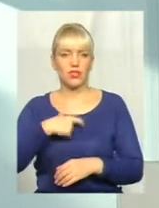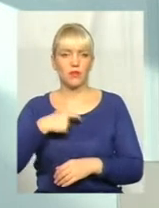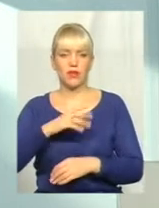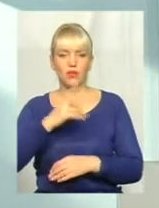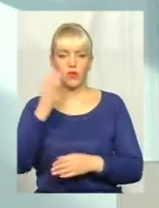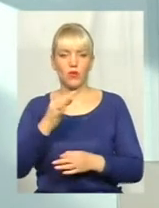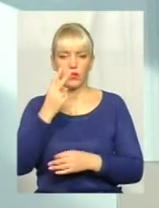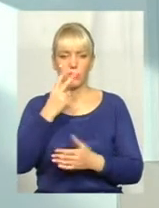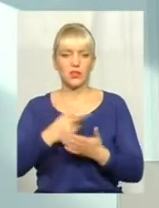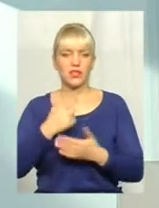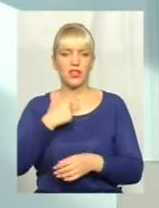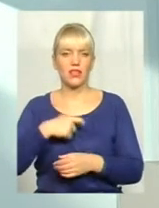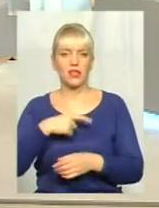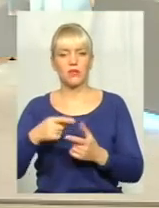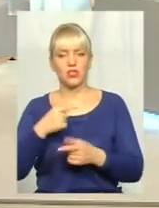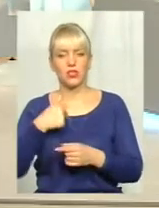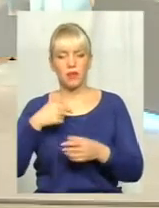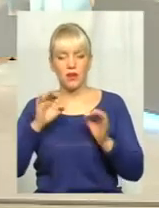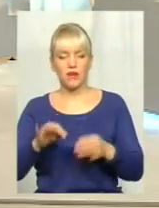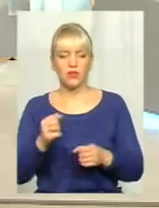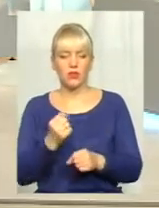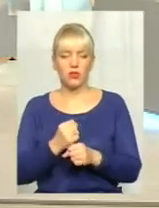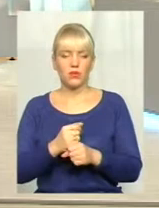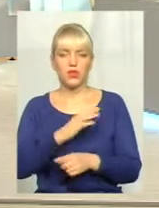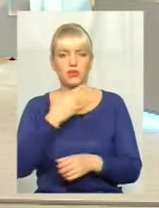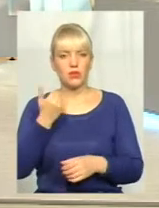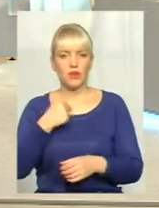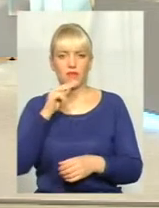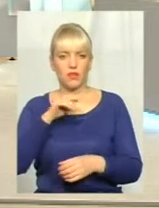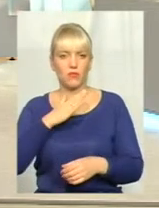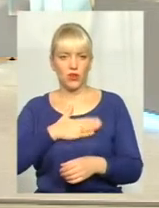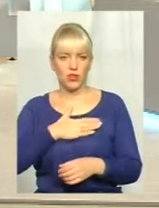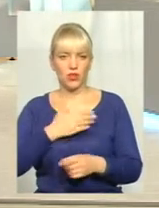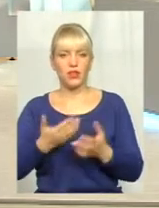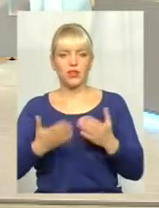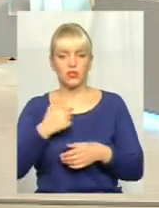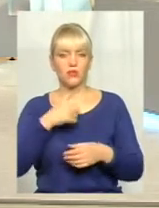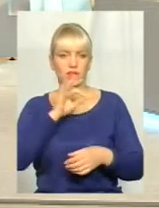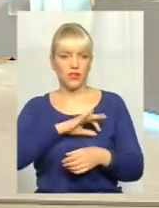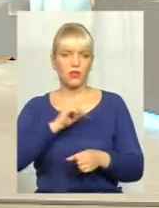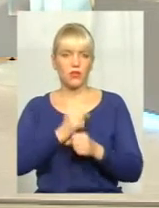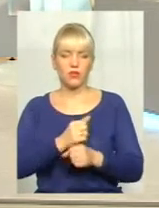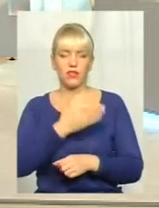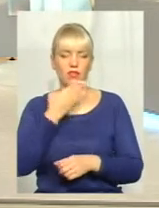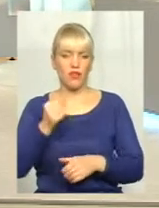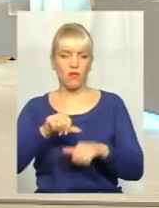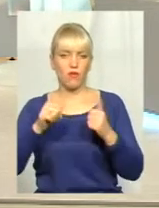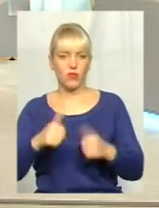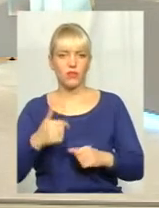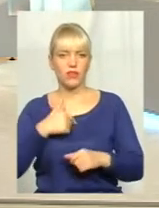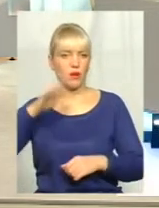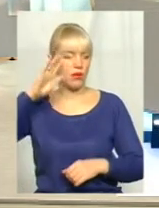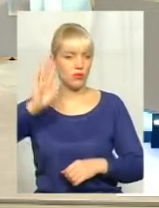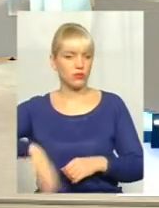на себе. А чи я це все правильно зробив, а чи не винен в цьому я. Якщо мені вигідно працювати неоформленим я, махну рукою, я